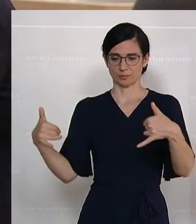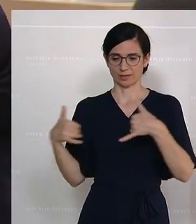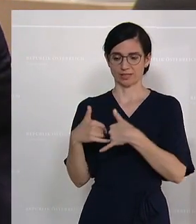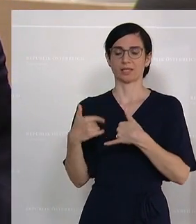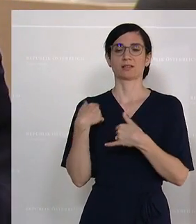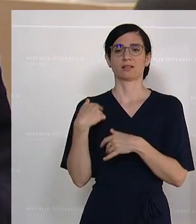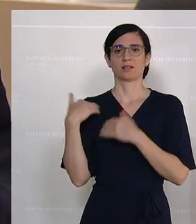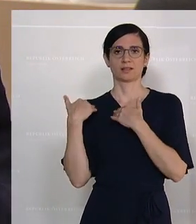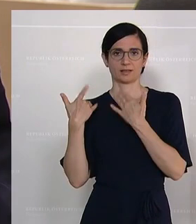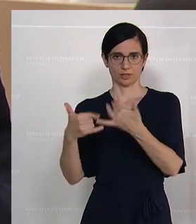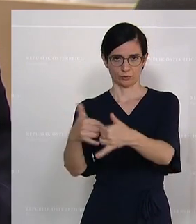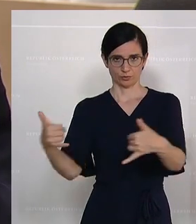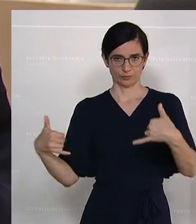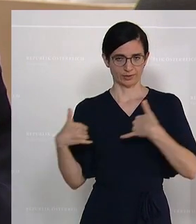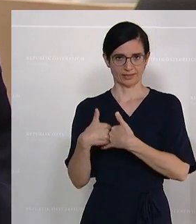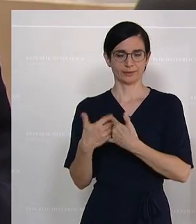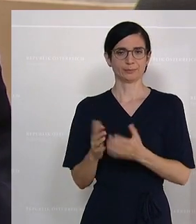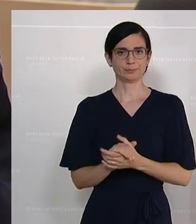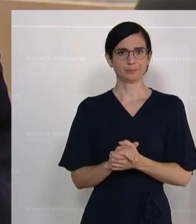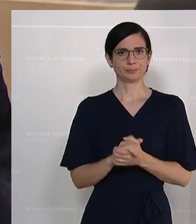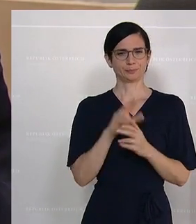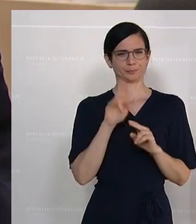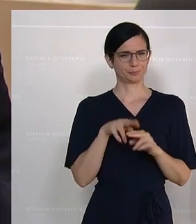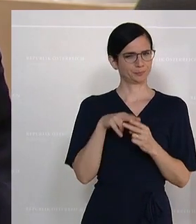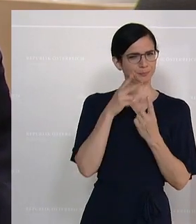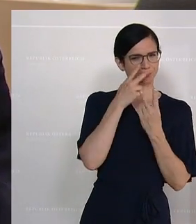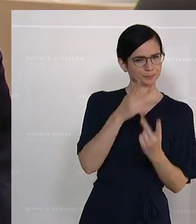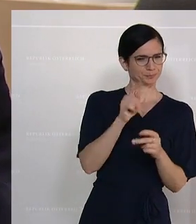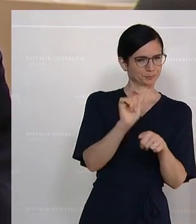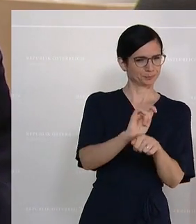jetzt kann man natürlich darüber reden wenn wir dieses phänomen beobachten